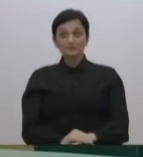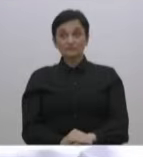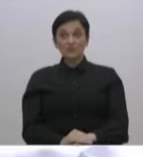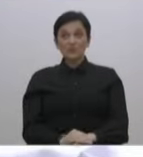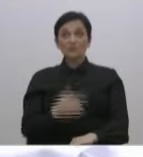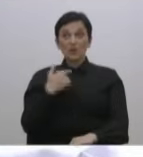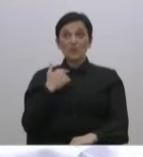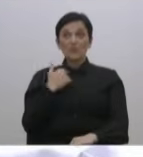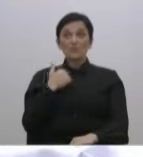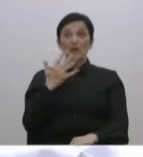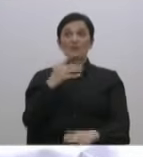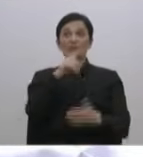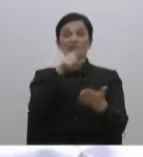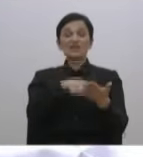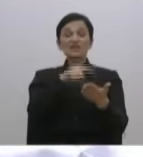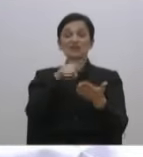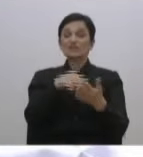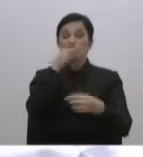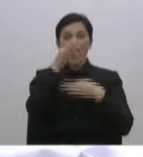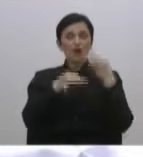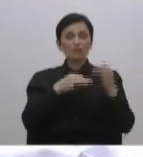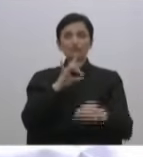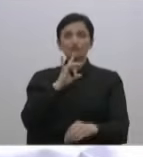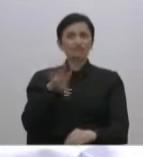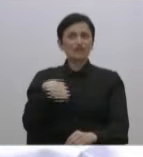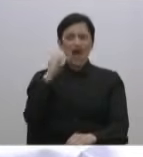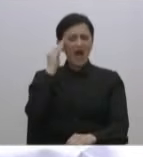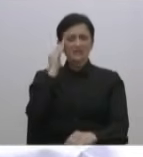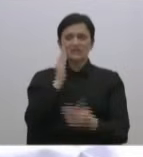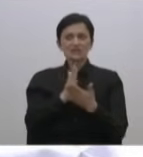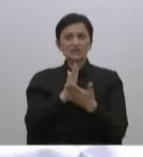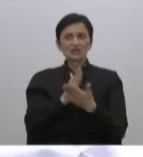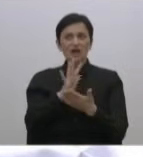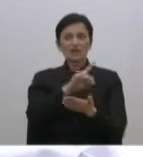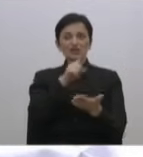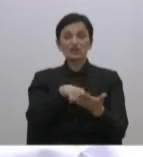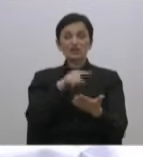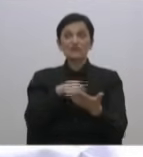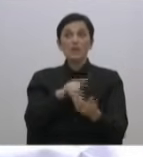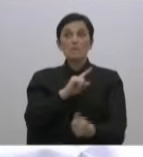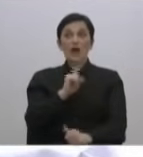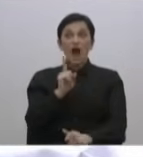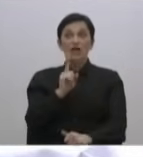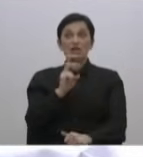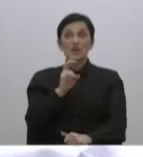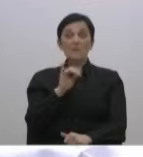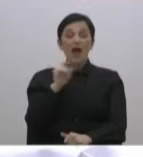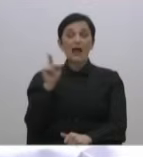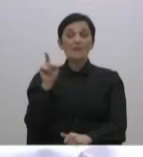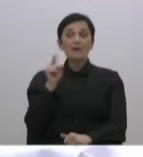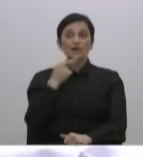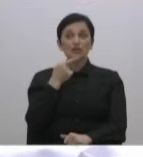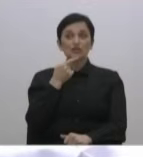მე მივხვდი რომ კითხვებზე პასუხები არ იქნება და უკვე აზრიაც აღარ აქვს კითხვების დასმას, მაგრამ აქ ბექამი საუბრა